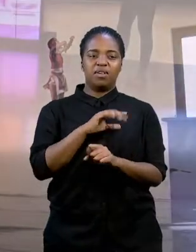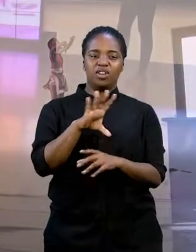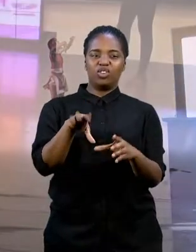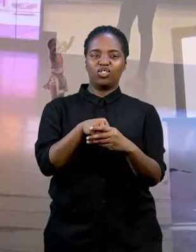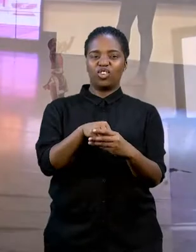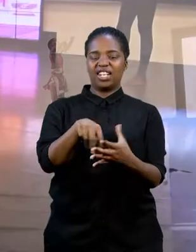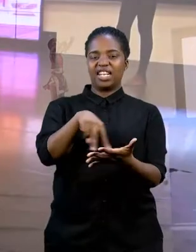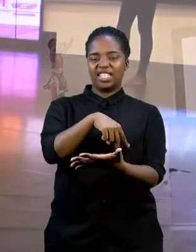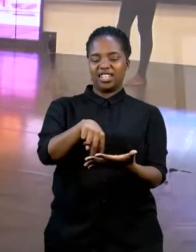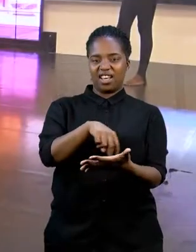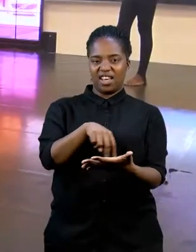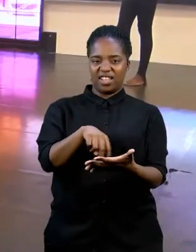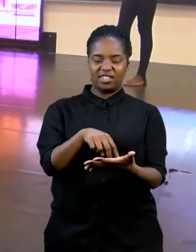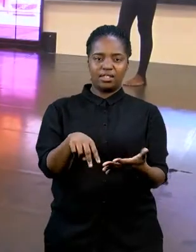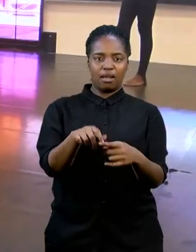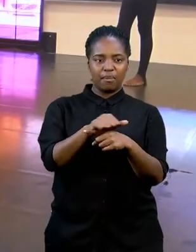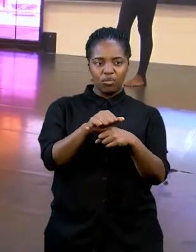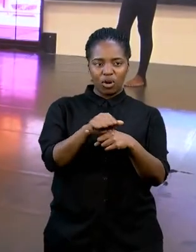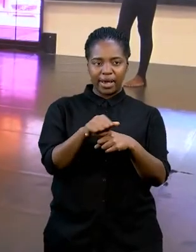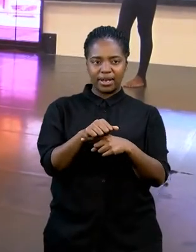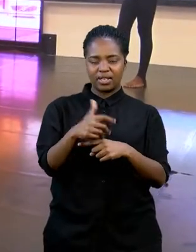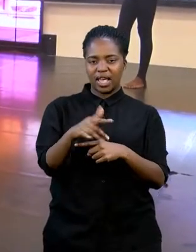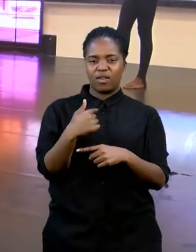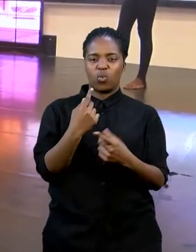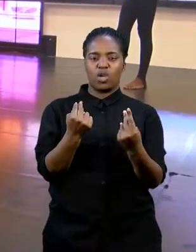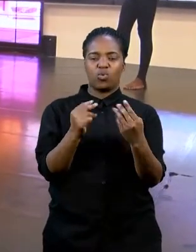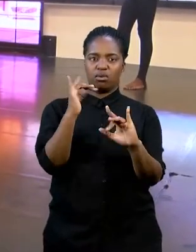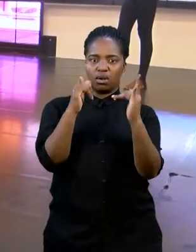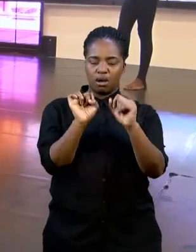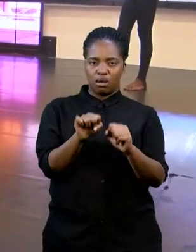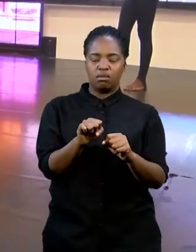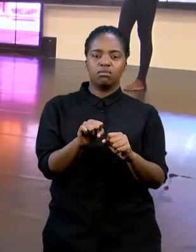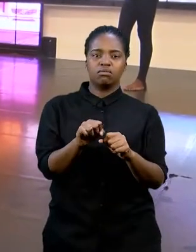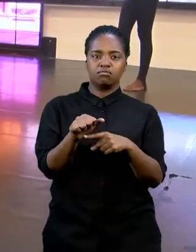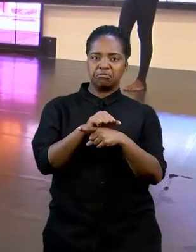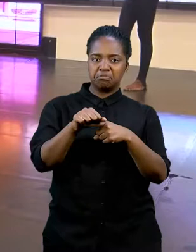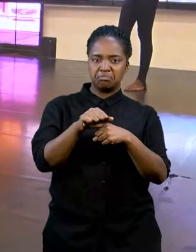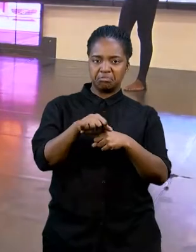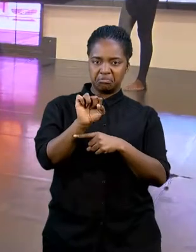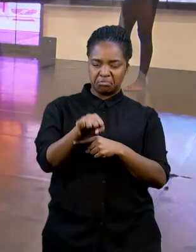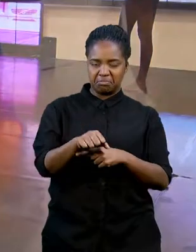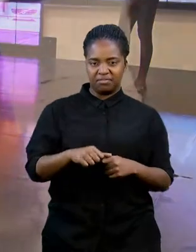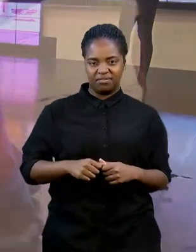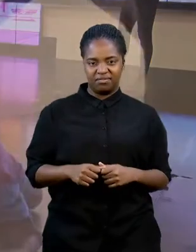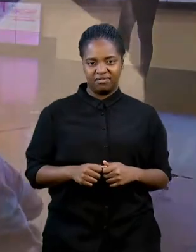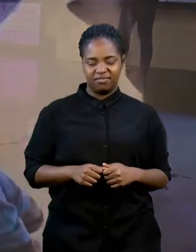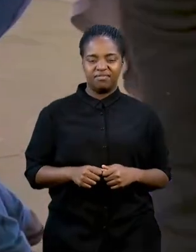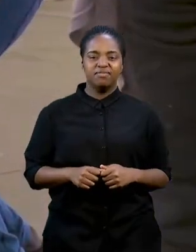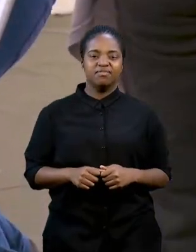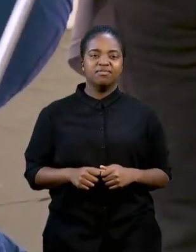ku yi endla ni dyondza ku practice ni kuma ku na swi tsakela ku cina.